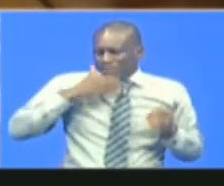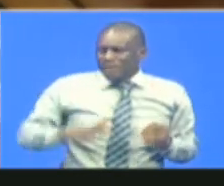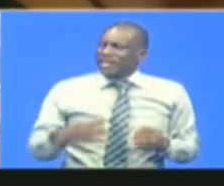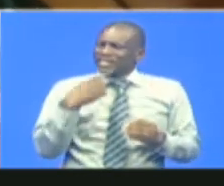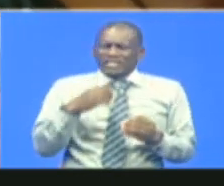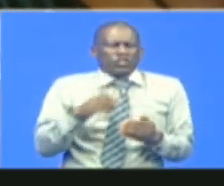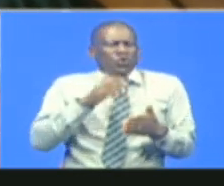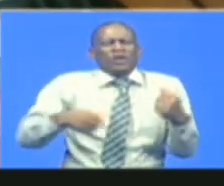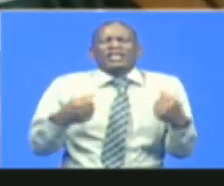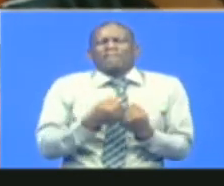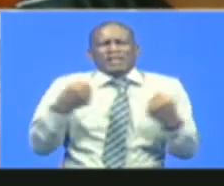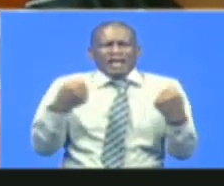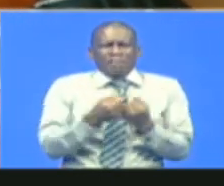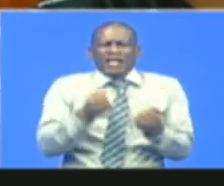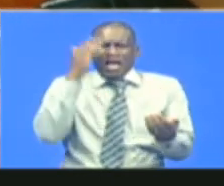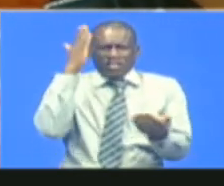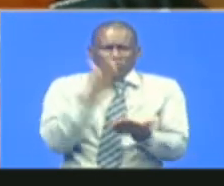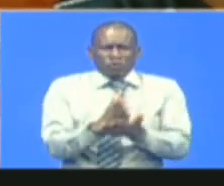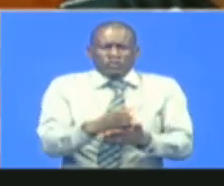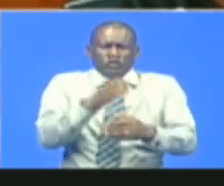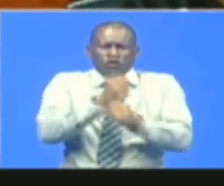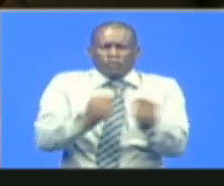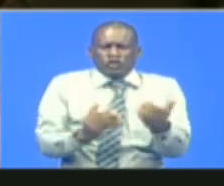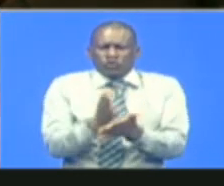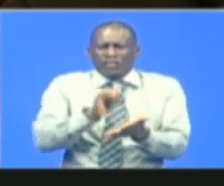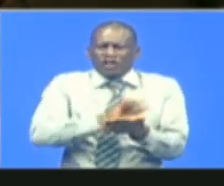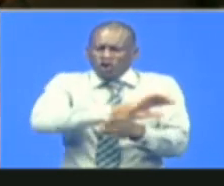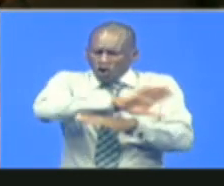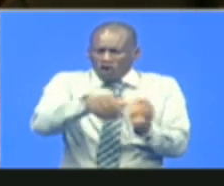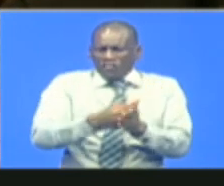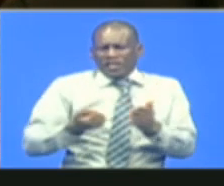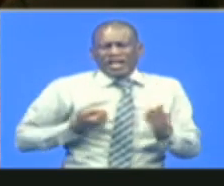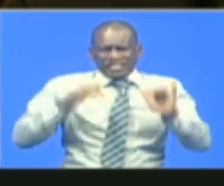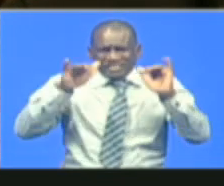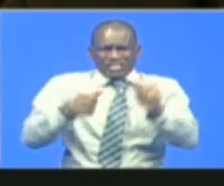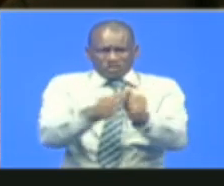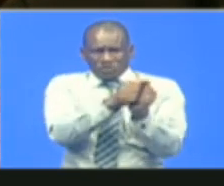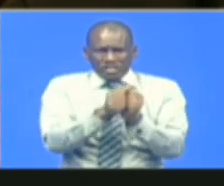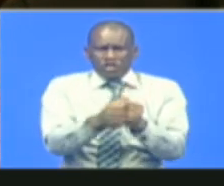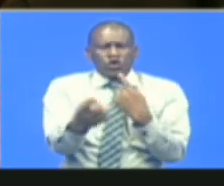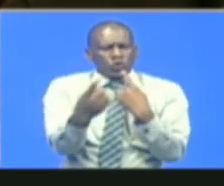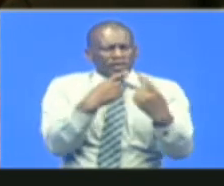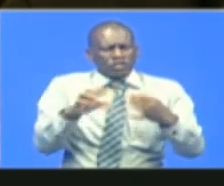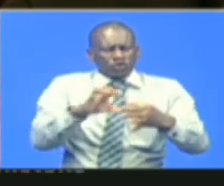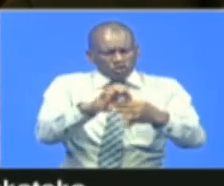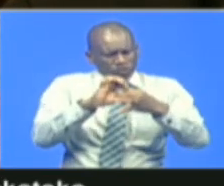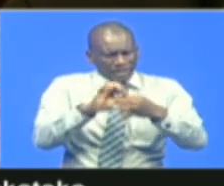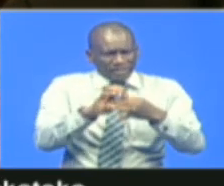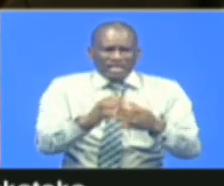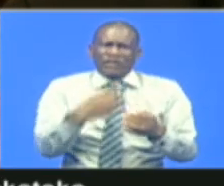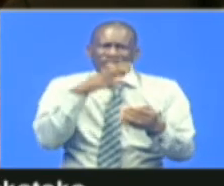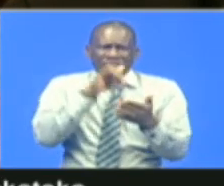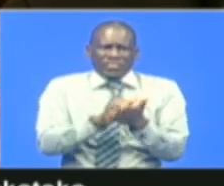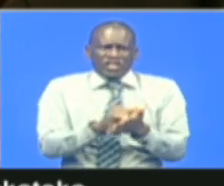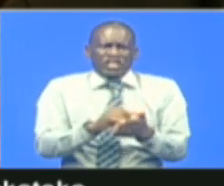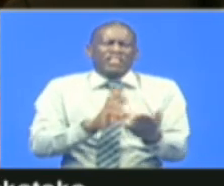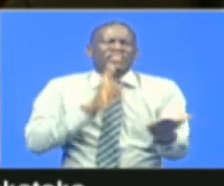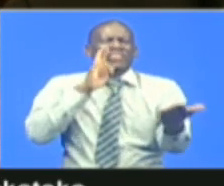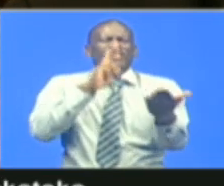sindele na kuahidi kuhakikisha wasichana hao wanabakia pamoja. Tunasema kwa umoja ya kwamba yale